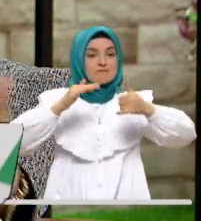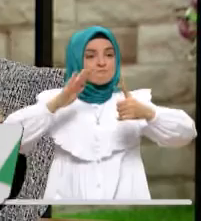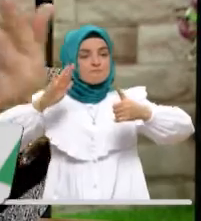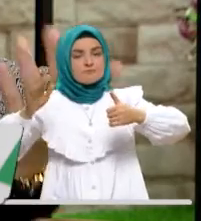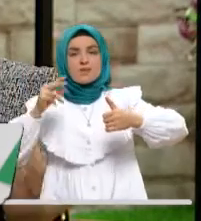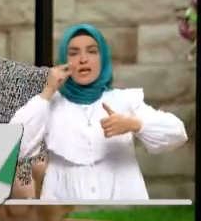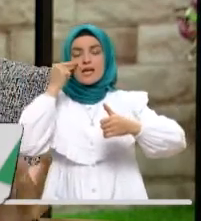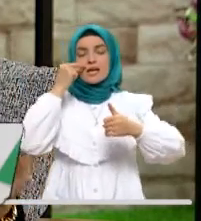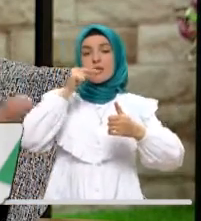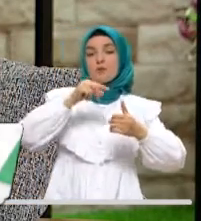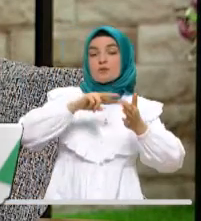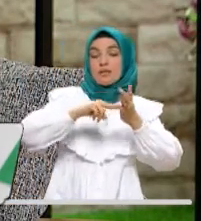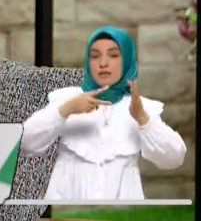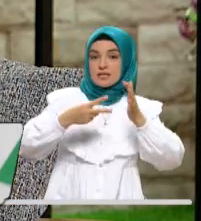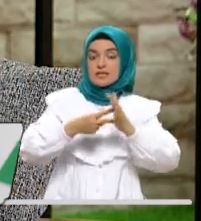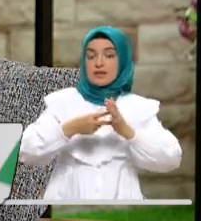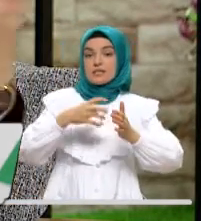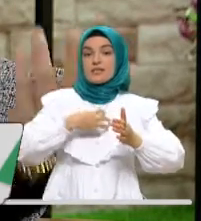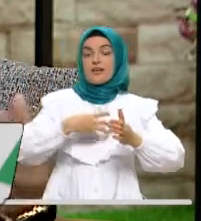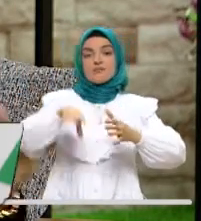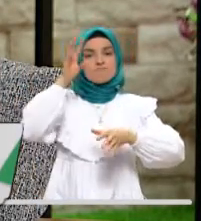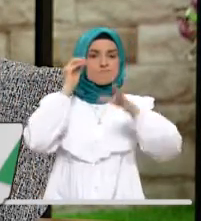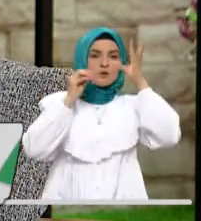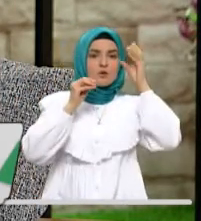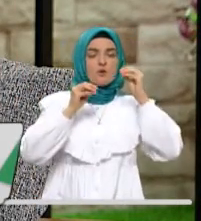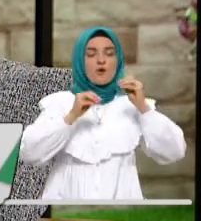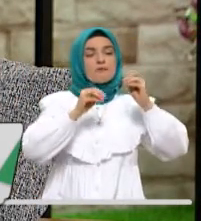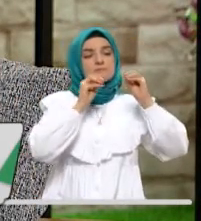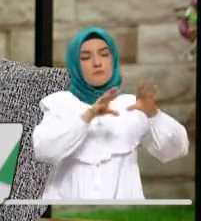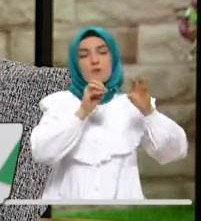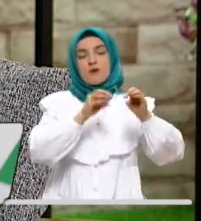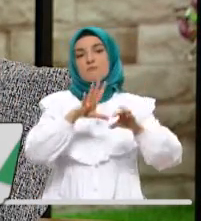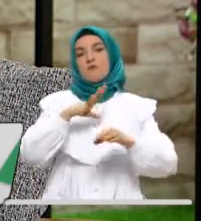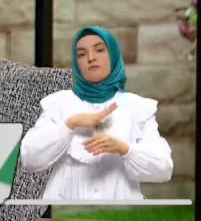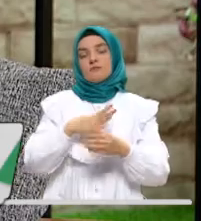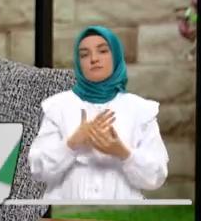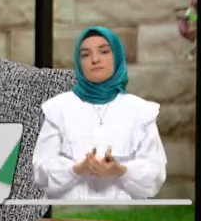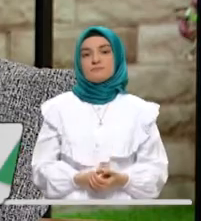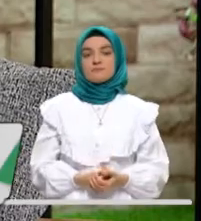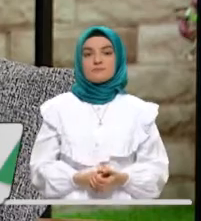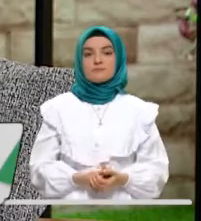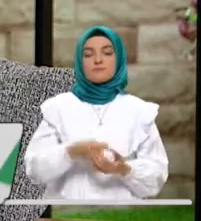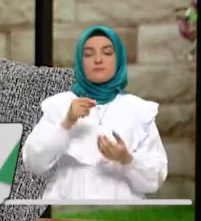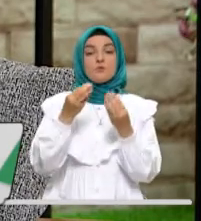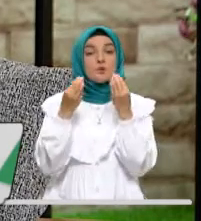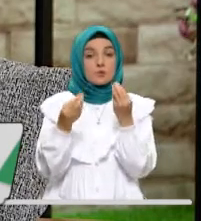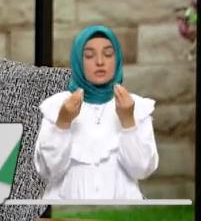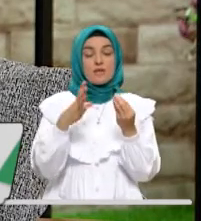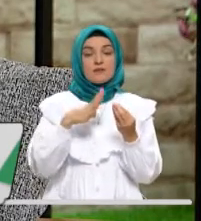de devlet idaresinde kendi öğrendiğini aktarır. Şöyle bir güzellik